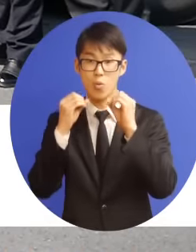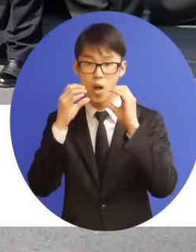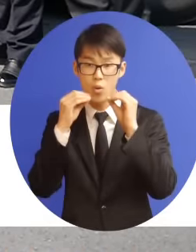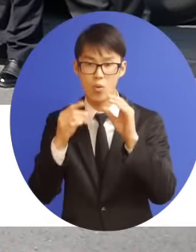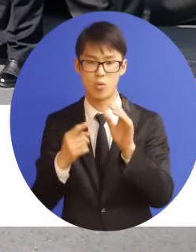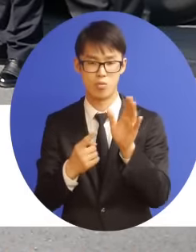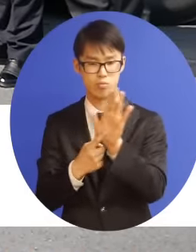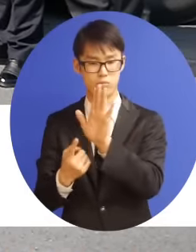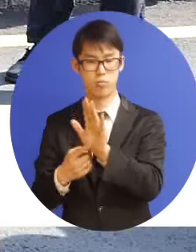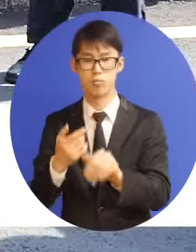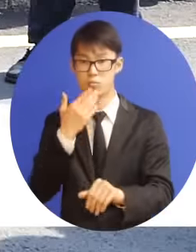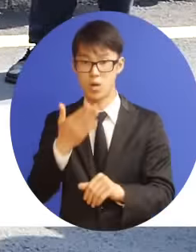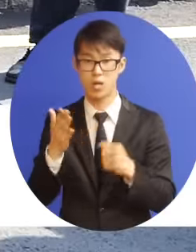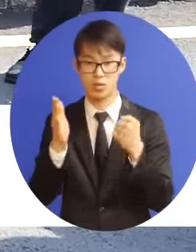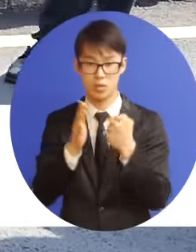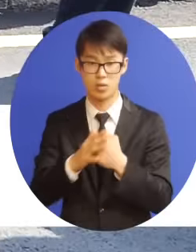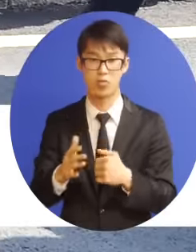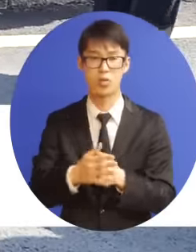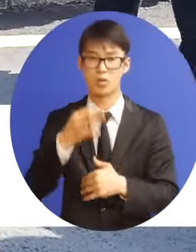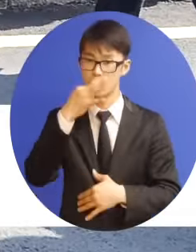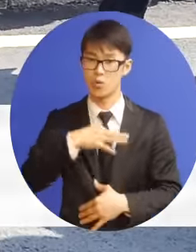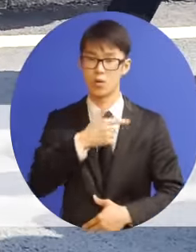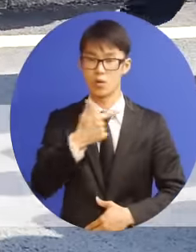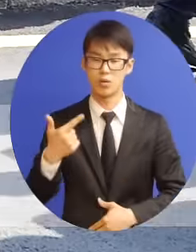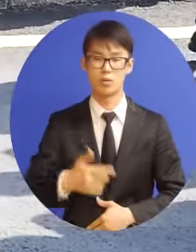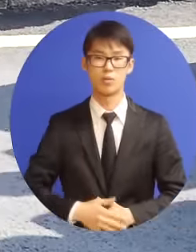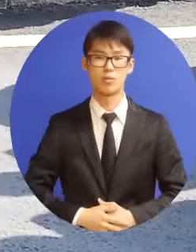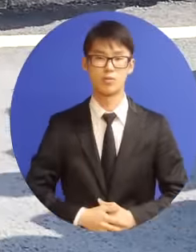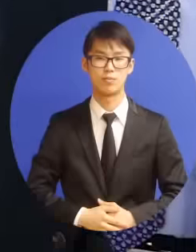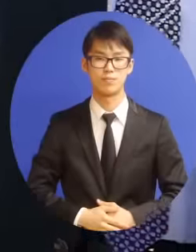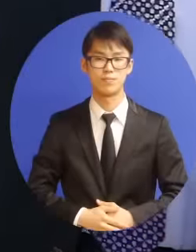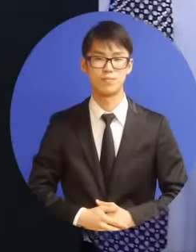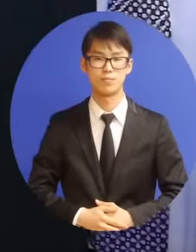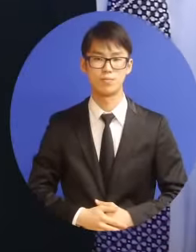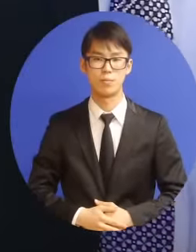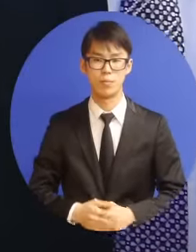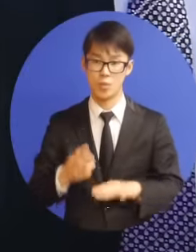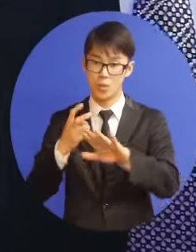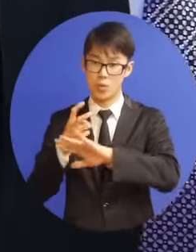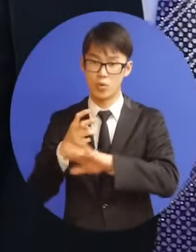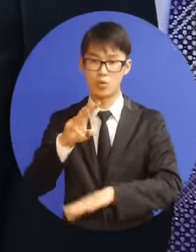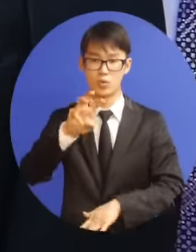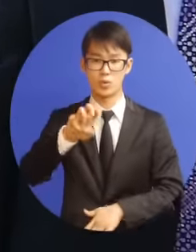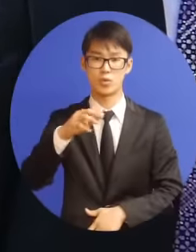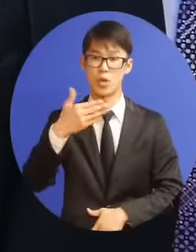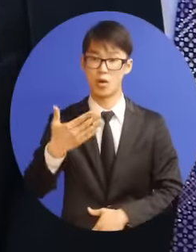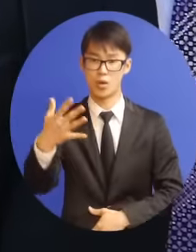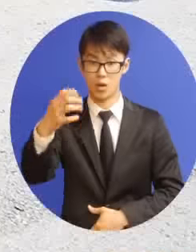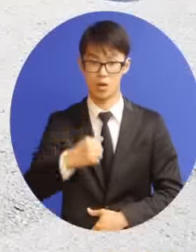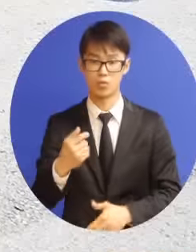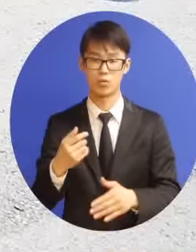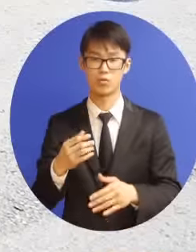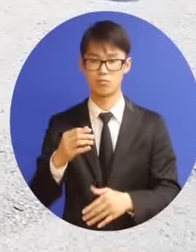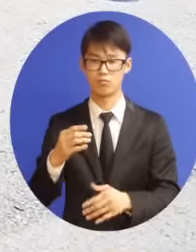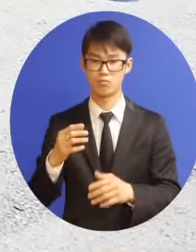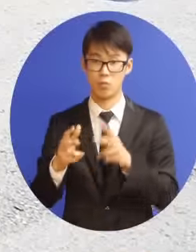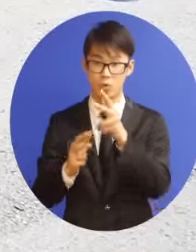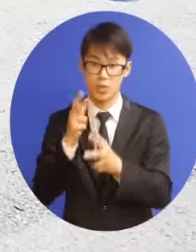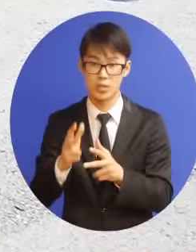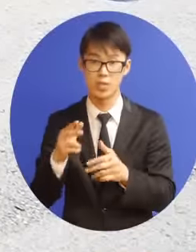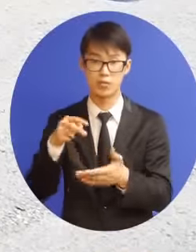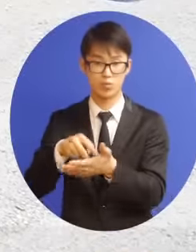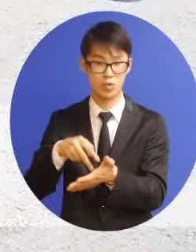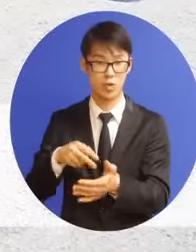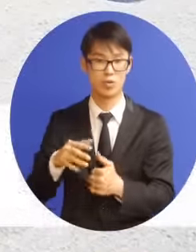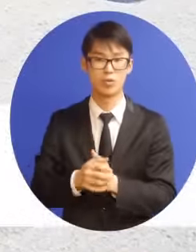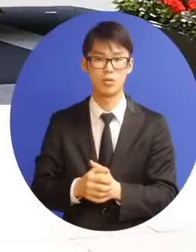노출시켜 광범위한 홍보를 할 수 있는 것으로 알려져 있습니다. 관광버스 39대를 보유하고 있는 대성